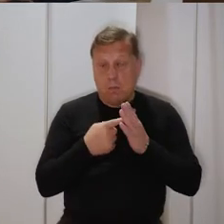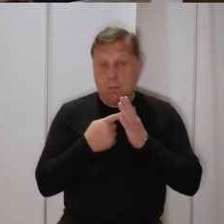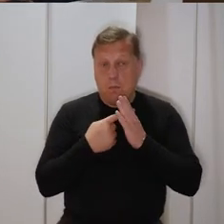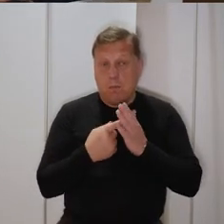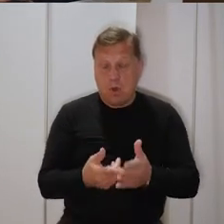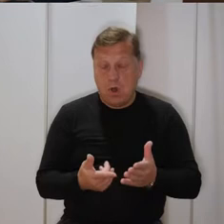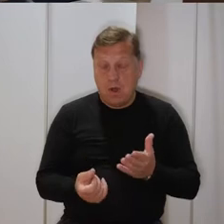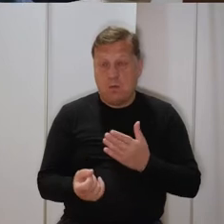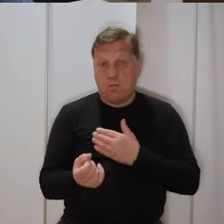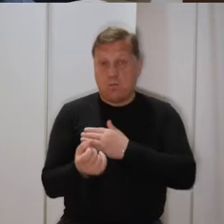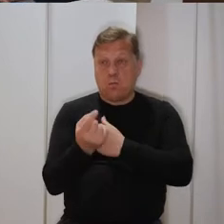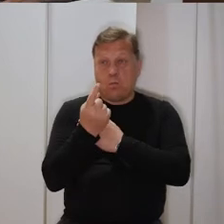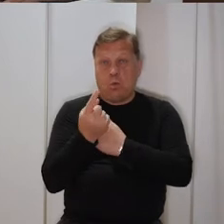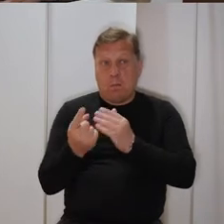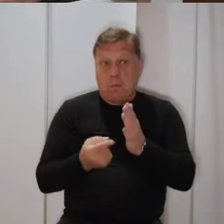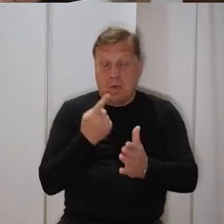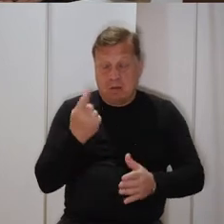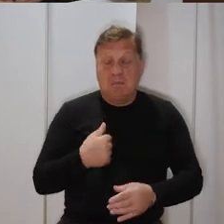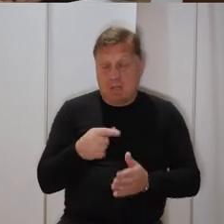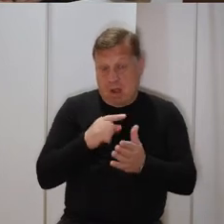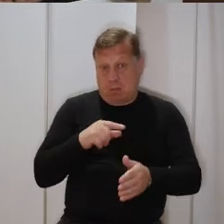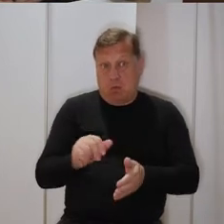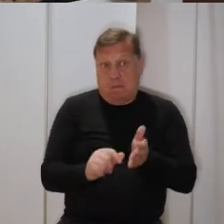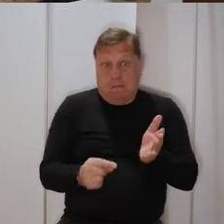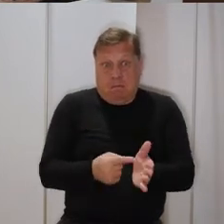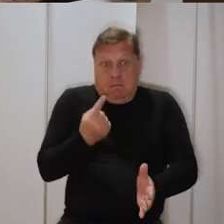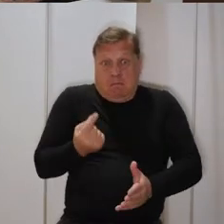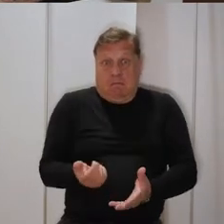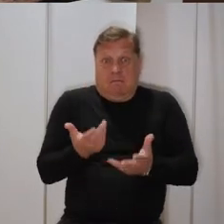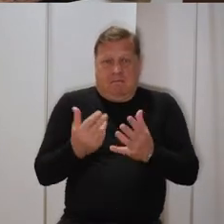taki ewenement, to jest dla mnie ewenement, że